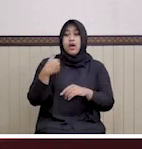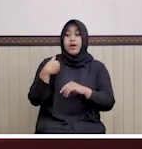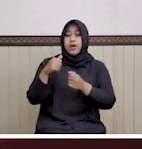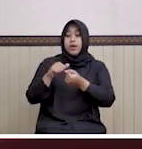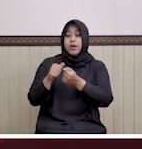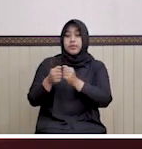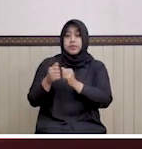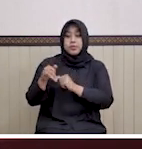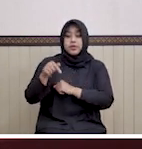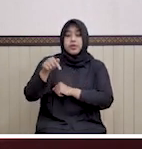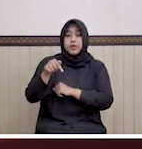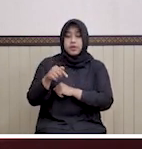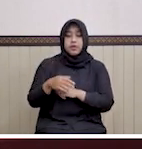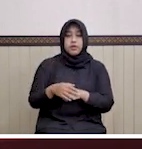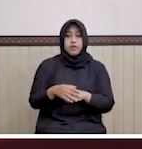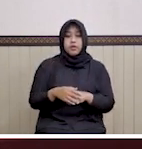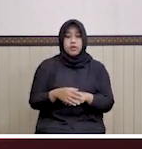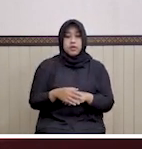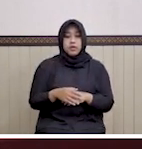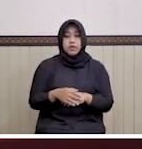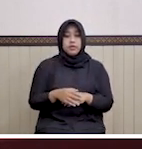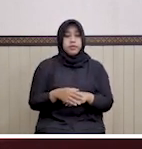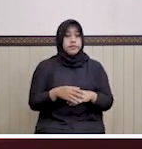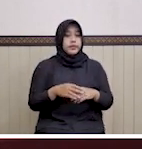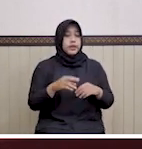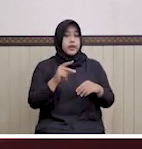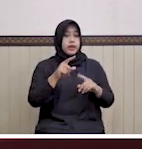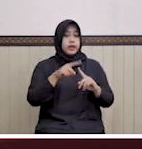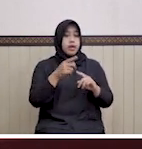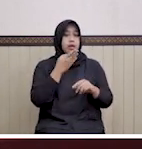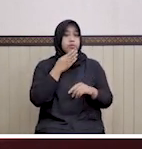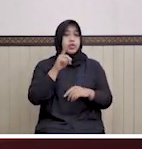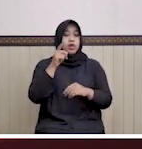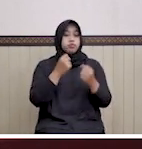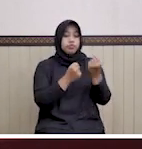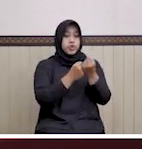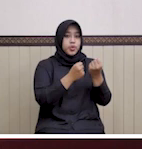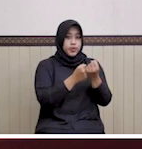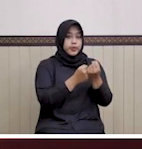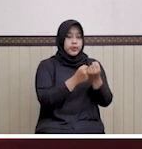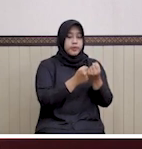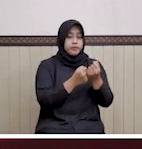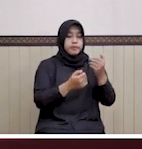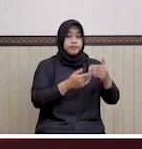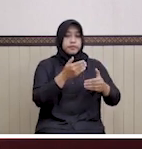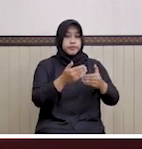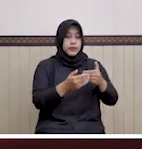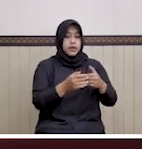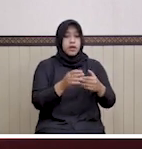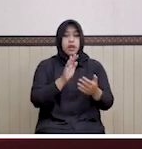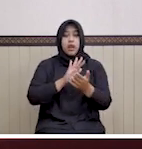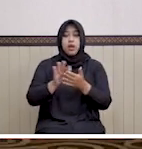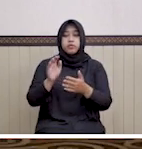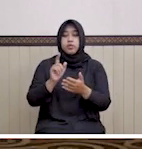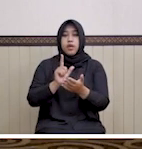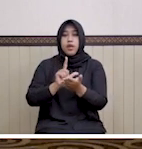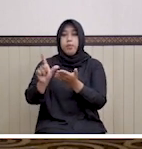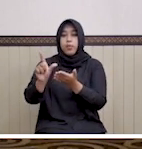ini andi perangkat desa itu Hamzah mendukung kami suruh lapor